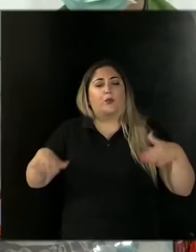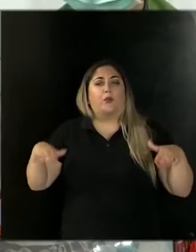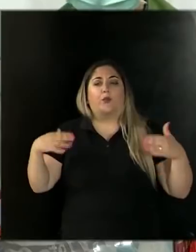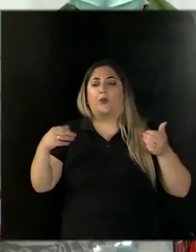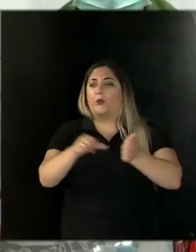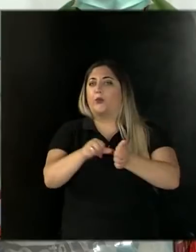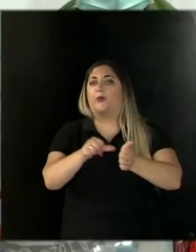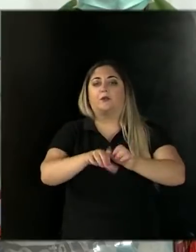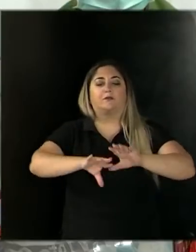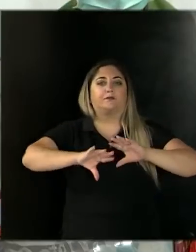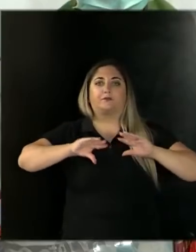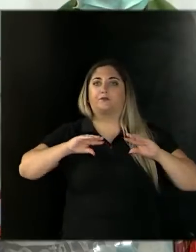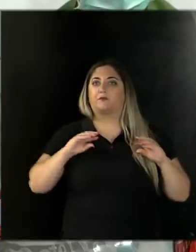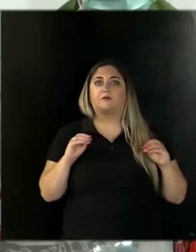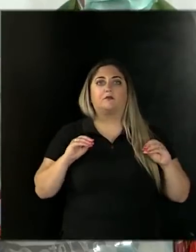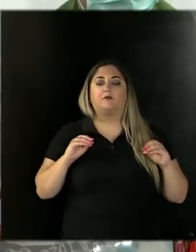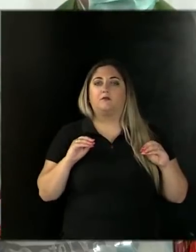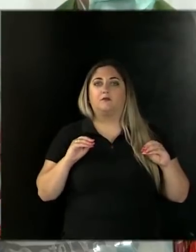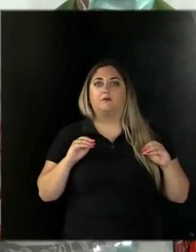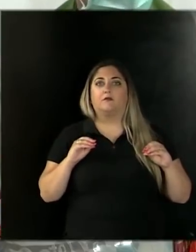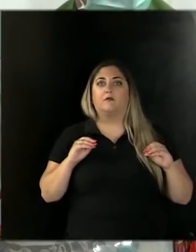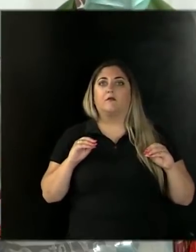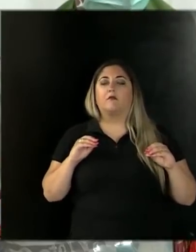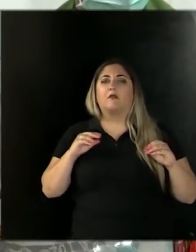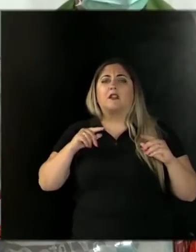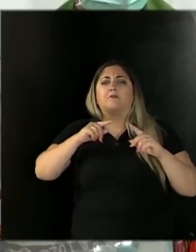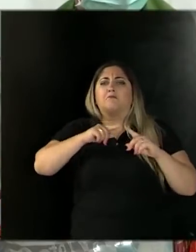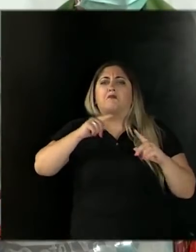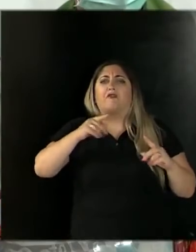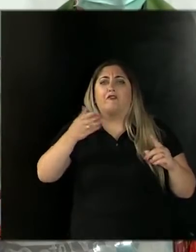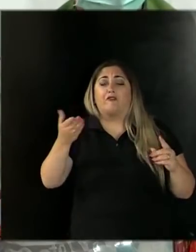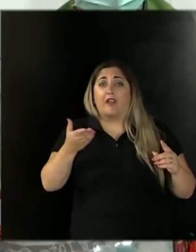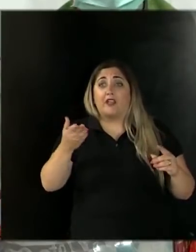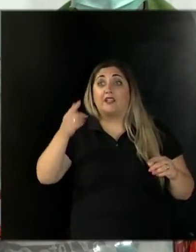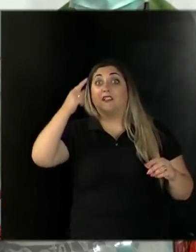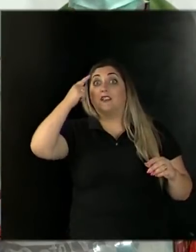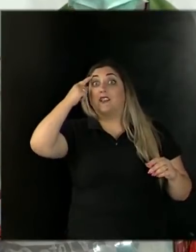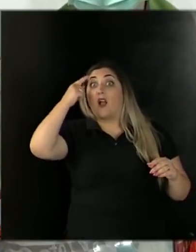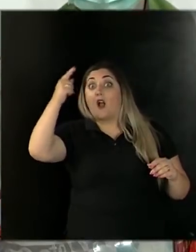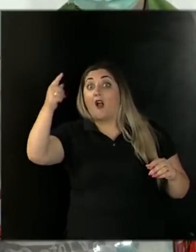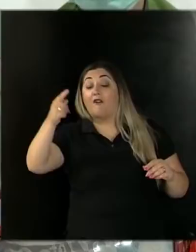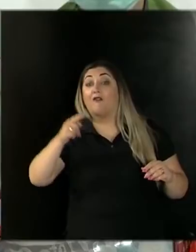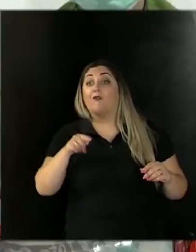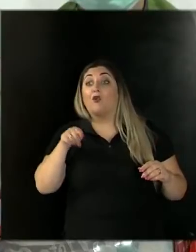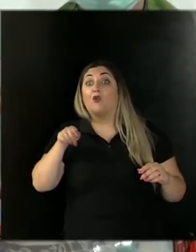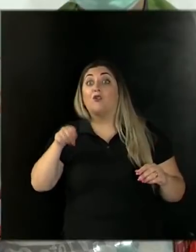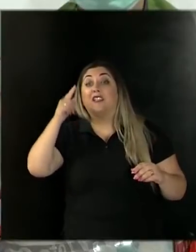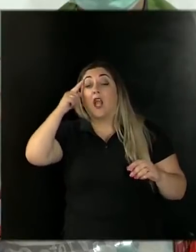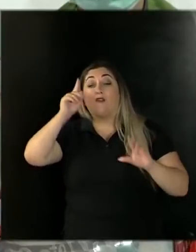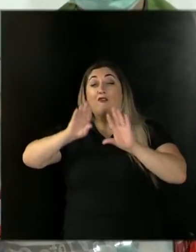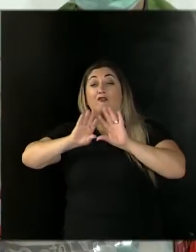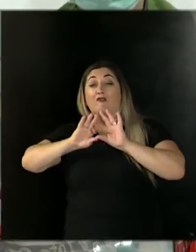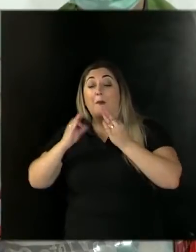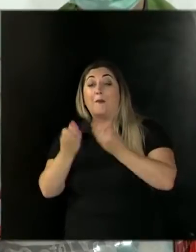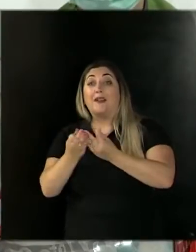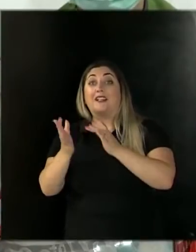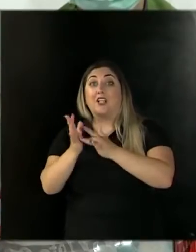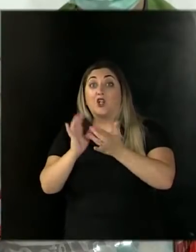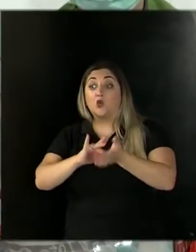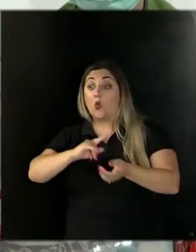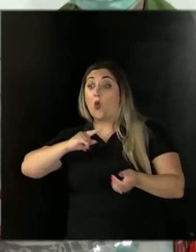X'inhu minn fejn kisbu dan kollu ma jafu kif ngħidu bil-Malti r-razza u r-radika ta'